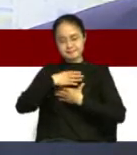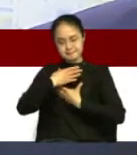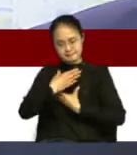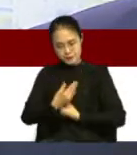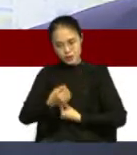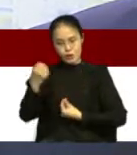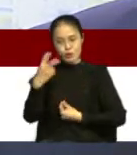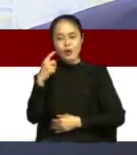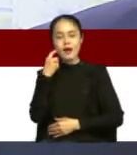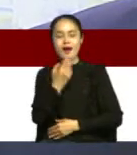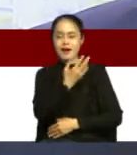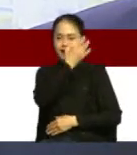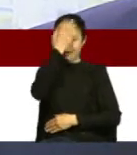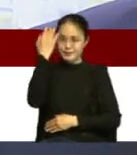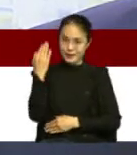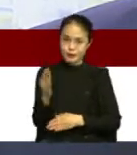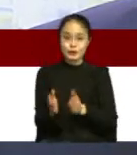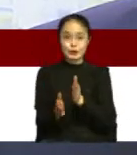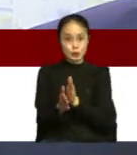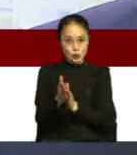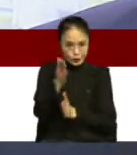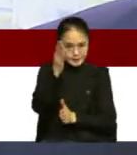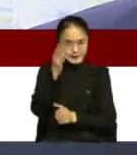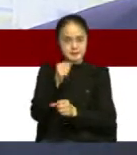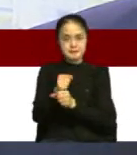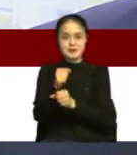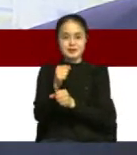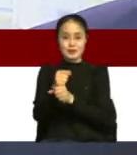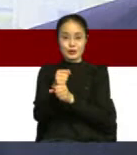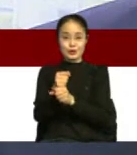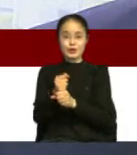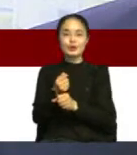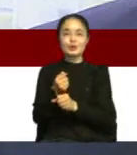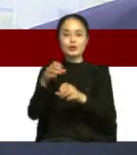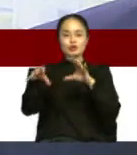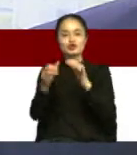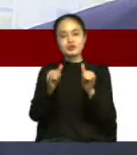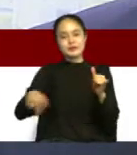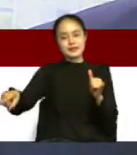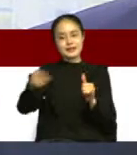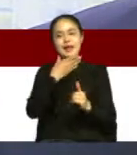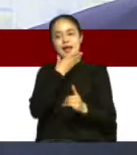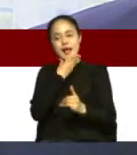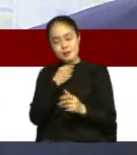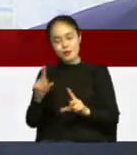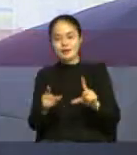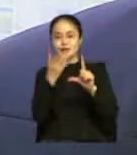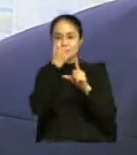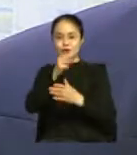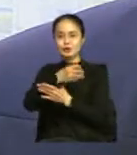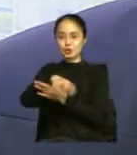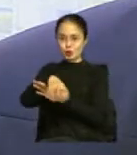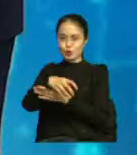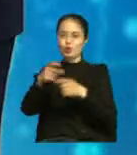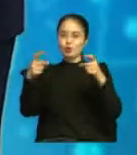아름답고 우리 주민들이 건강하고 행복하게 사실 수 있는 그런 종로 만들고